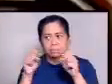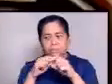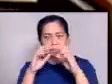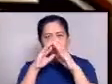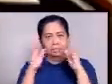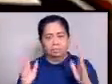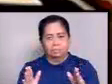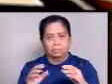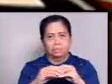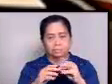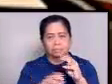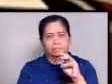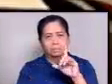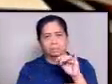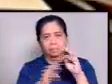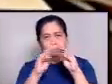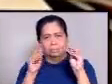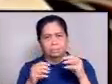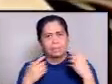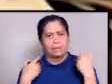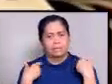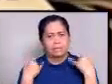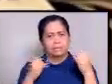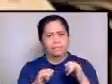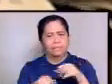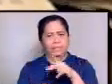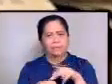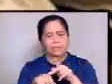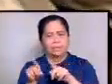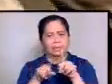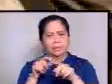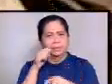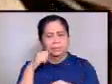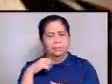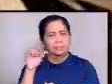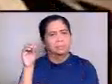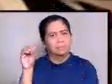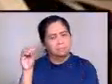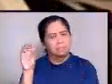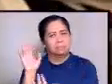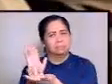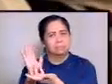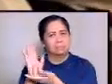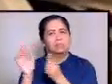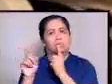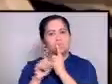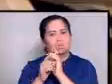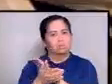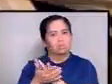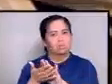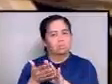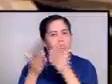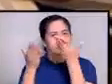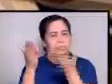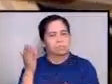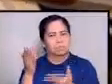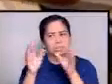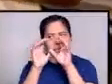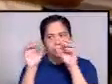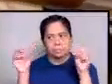bahay pagbabago sa Malacanang na hawak ang issue ng Philippine Star kahapon. Patunay daw itong maayos ang lagay ng